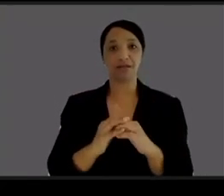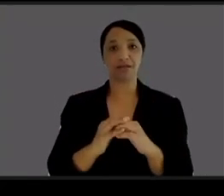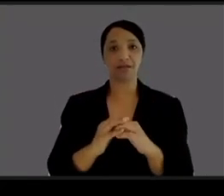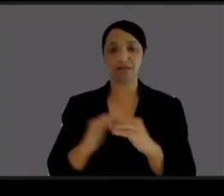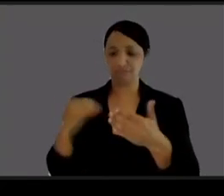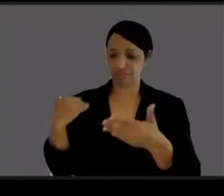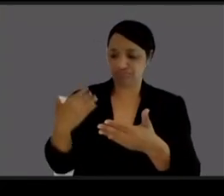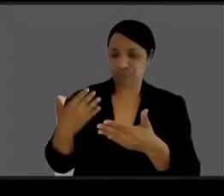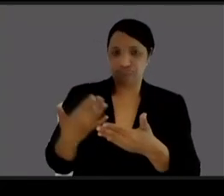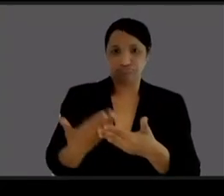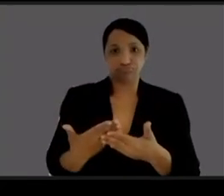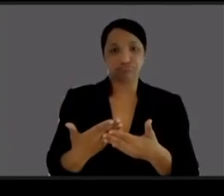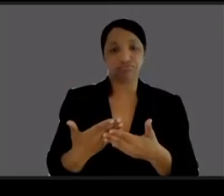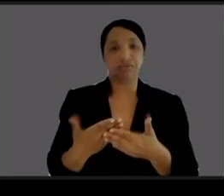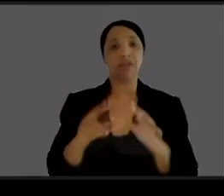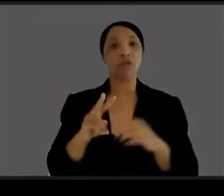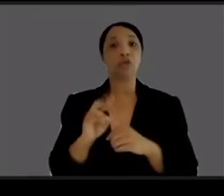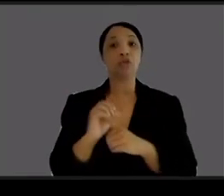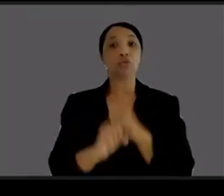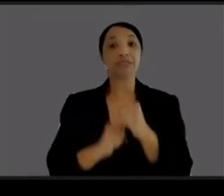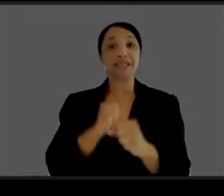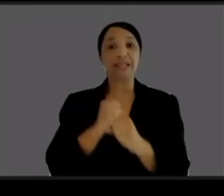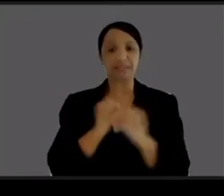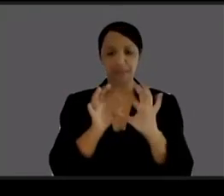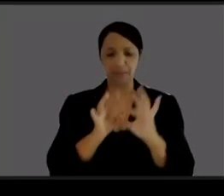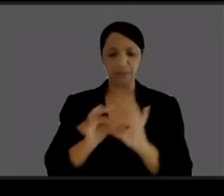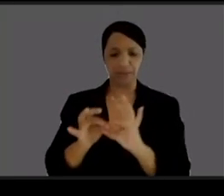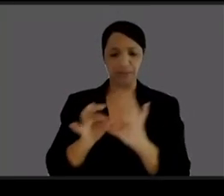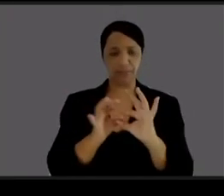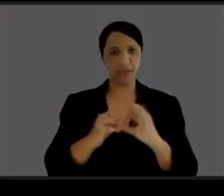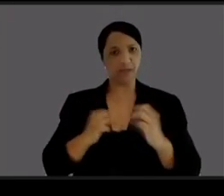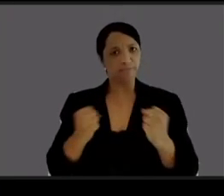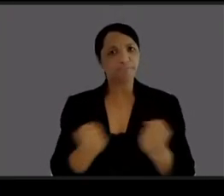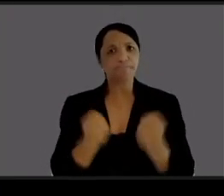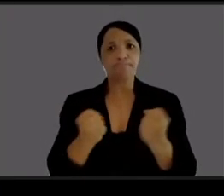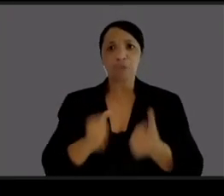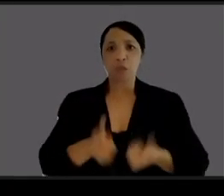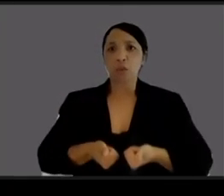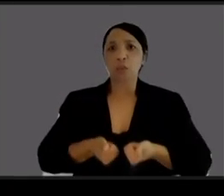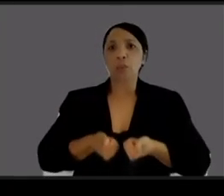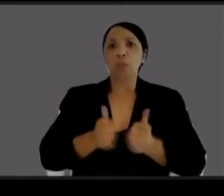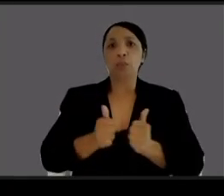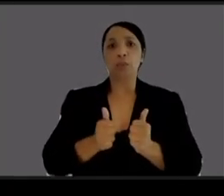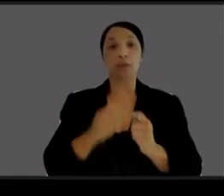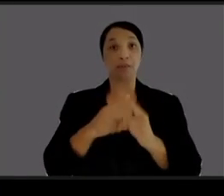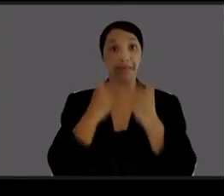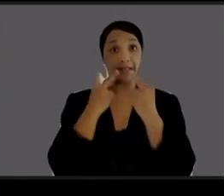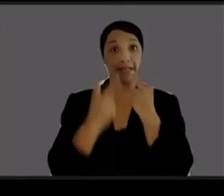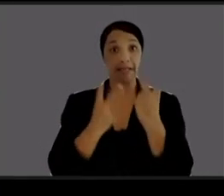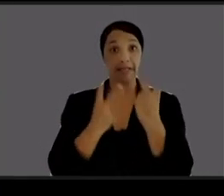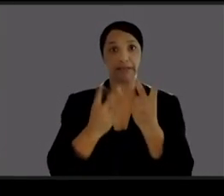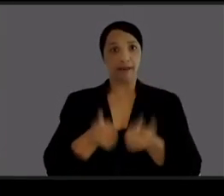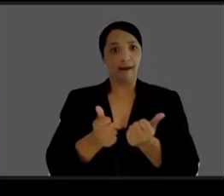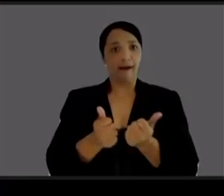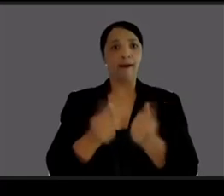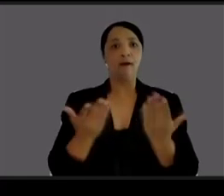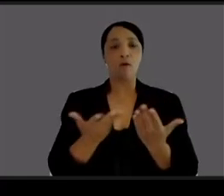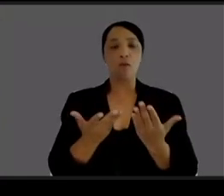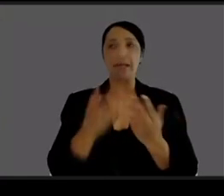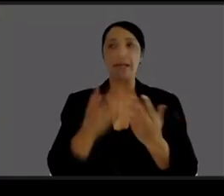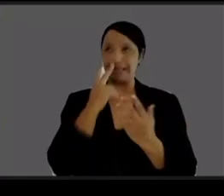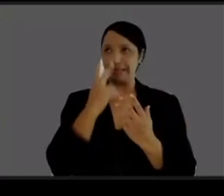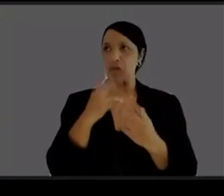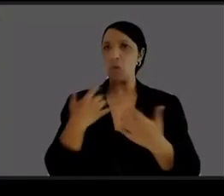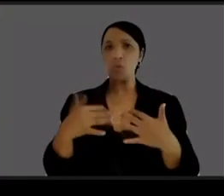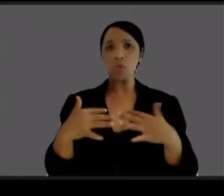والامان والعالميه في الانترنت منذ ما يقرب من عقدين من الزمن اثبت هذا التعاون بين اصحاب المصلحه المتعددين انه